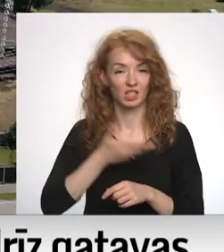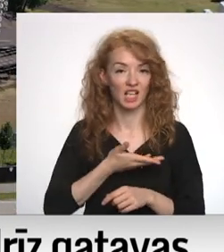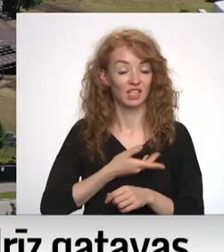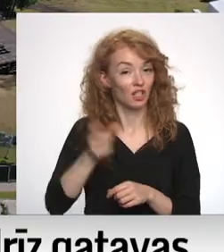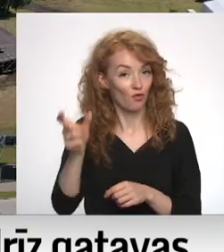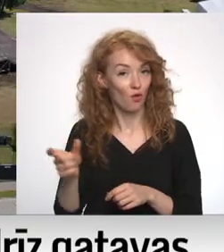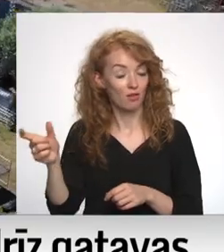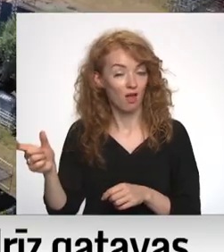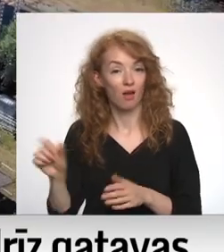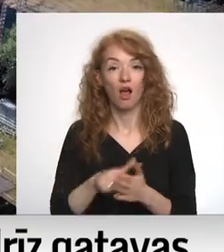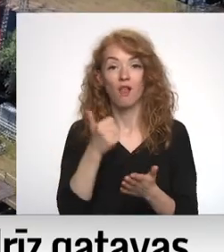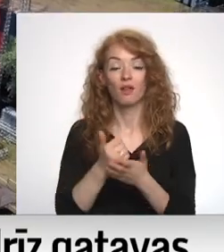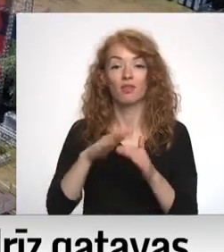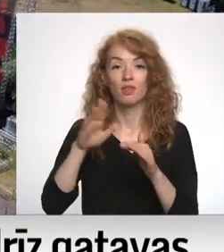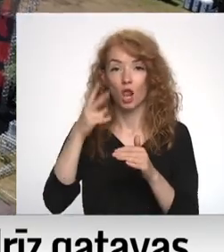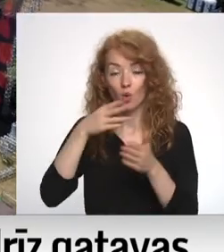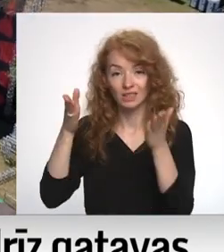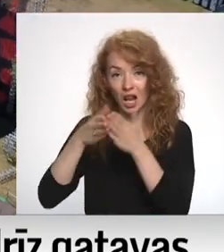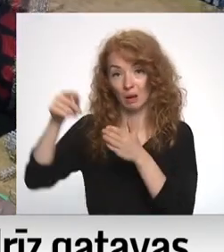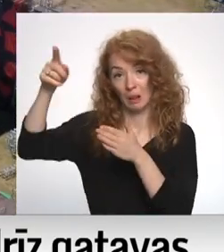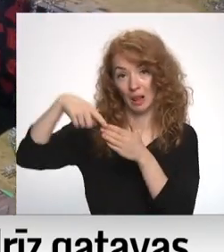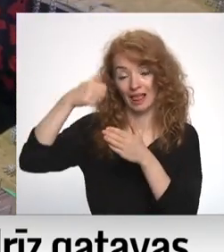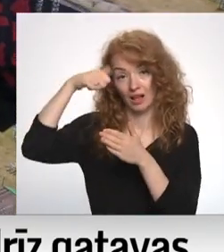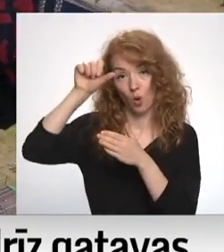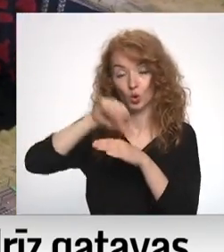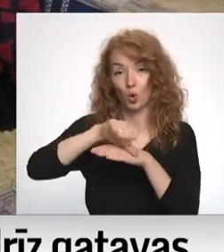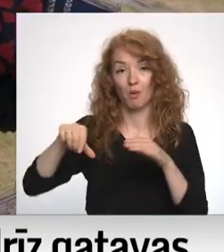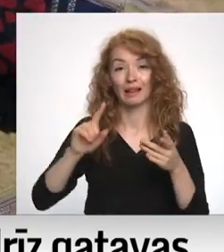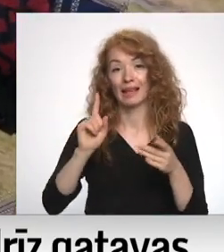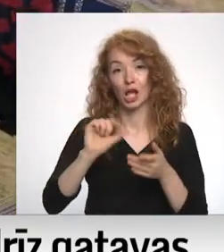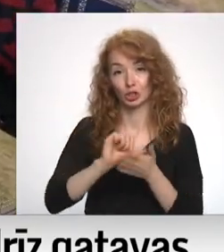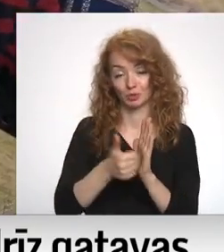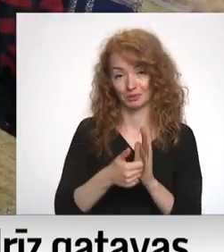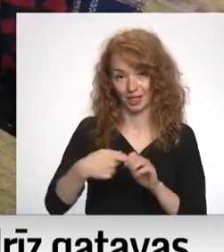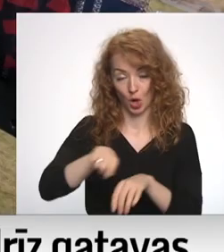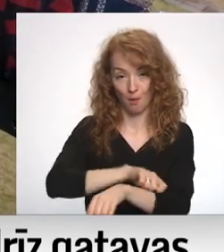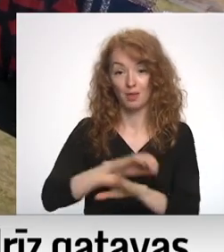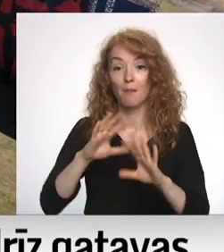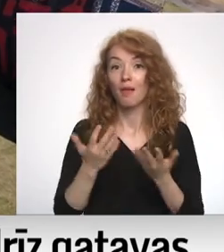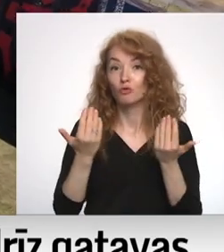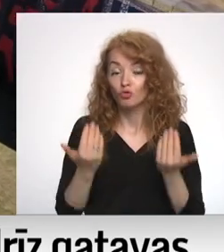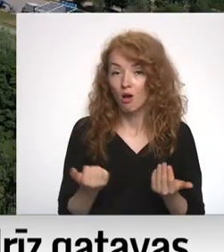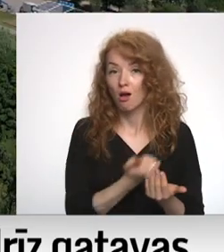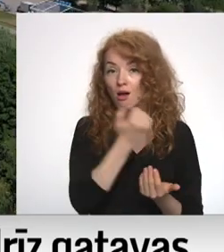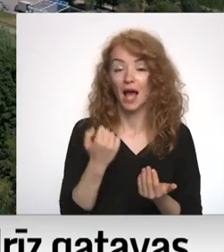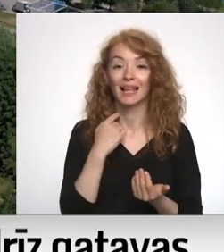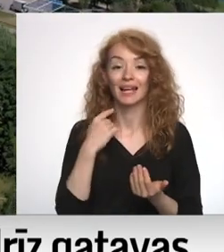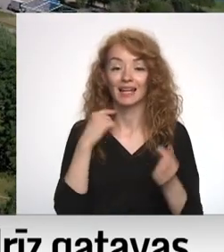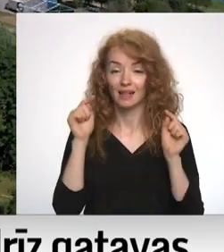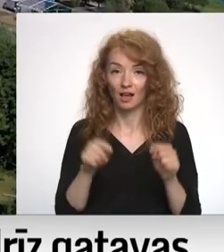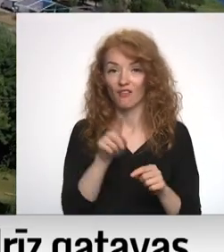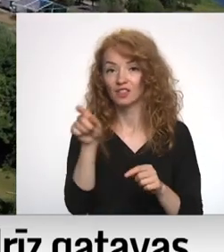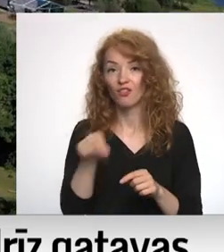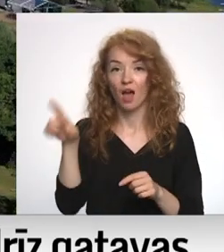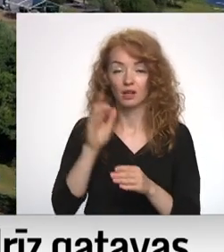iedzīvotāji. Galvenokārt, jo no Salacgrīvas līdz Igaunijas robežai ir vien 16 km, bet gaidāms, ka šogad Rīgas ielās